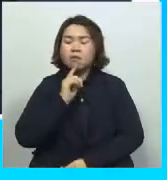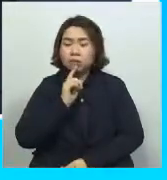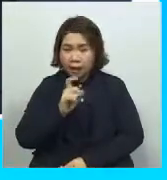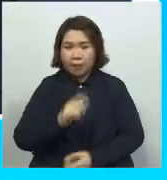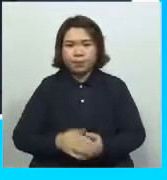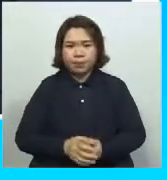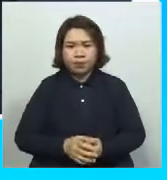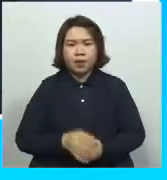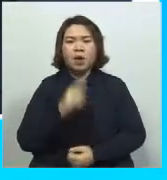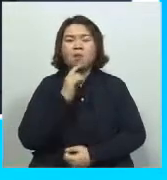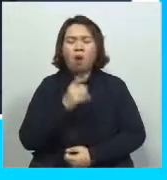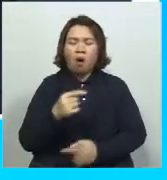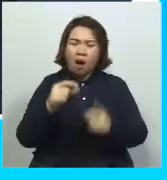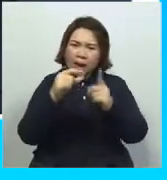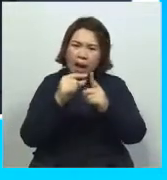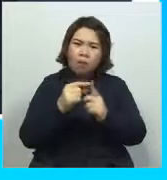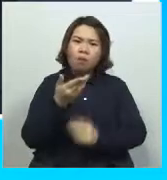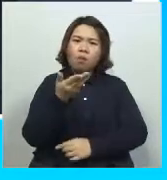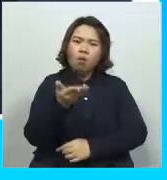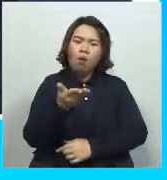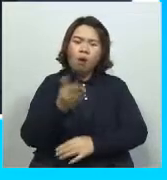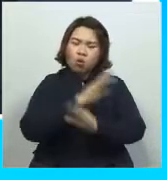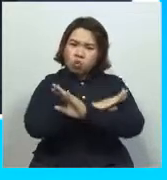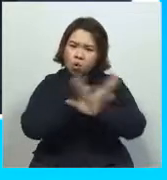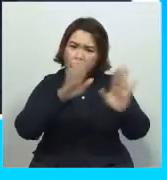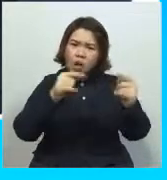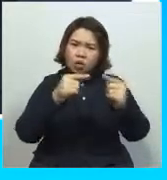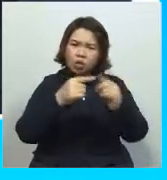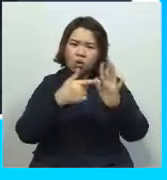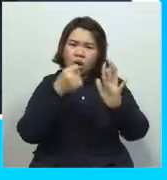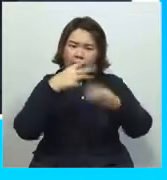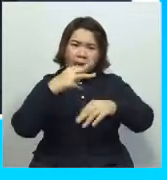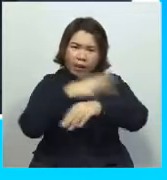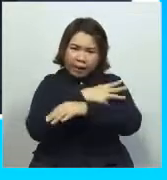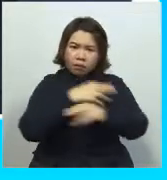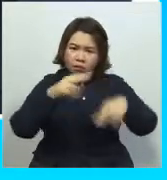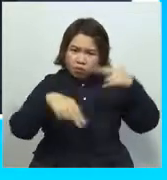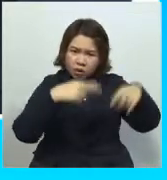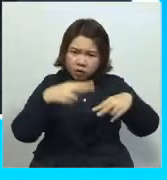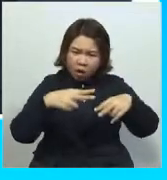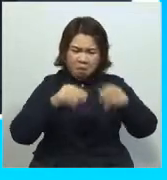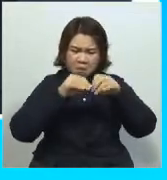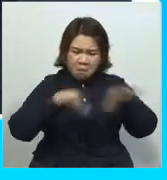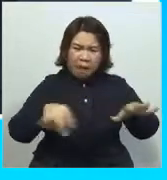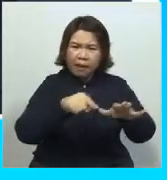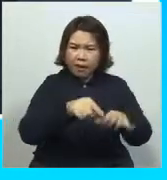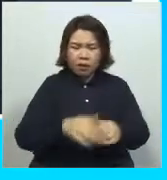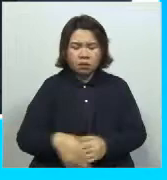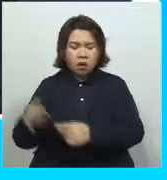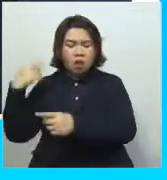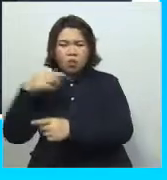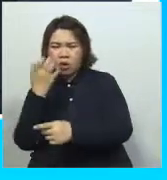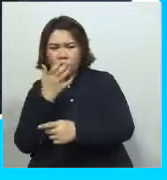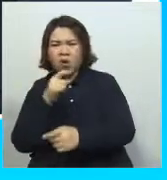ประมาณว่าขอยกเลิกจ่ายยารักษามะเร็ง ก็นั่นนะคะก็ต้องไป